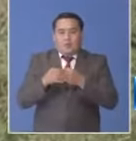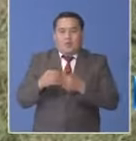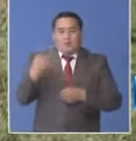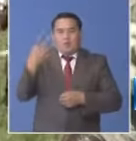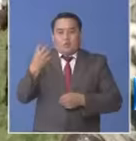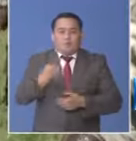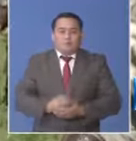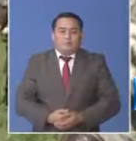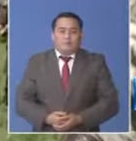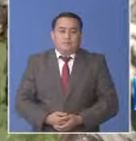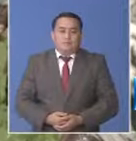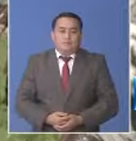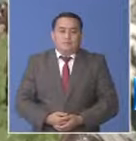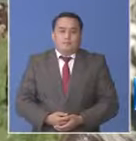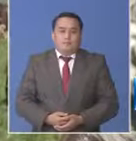селфи.